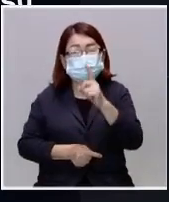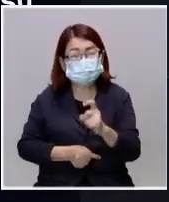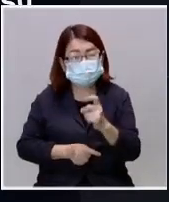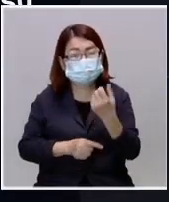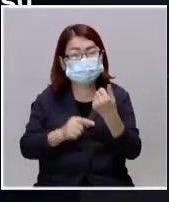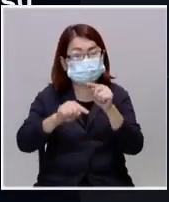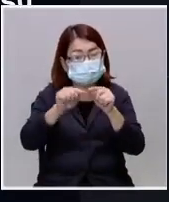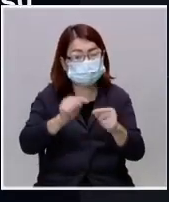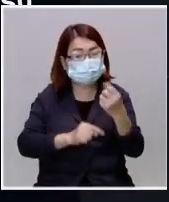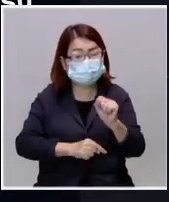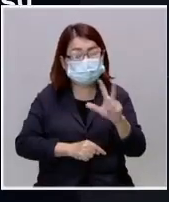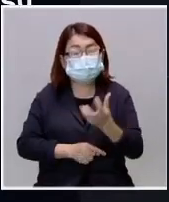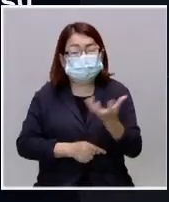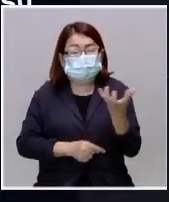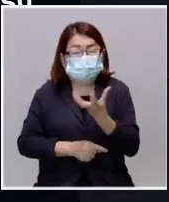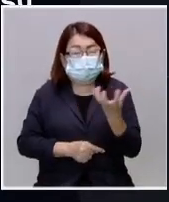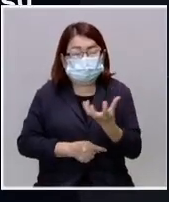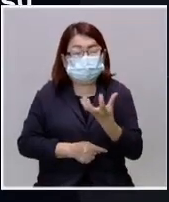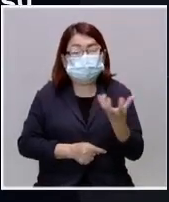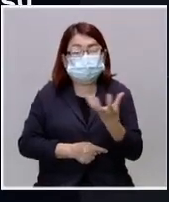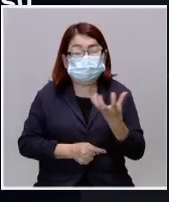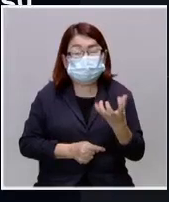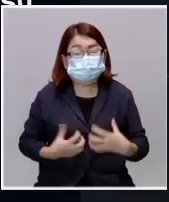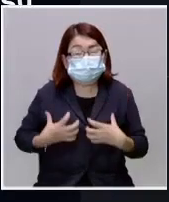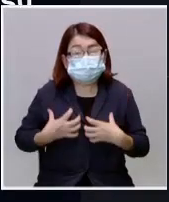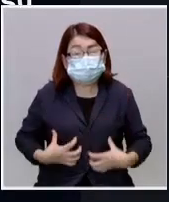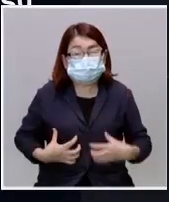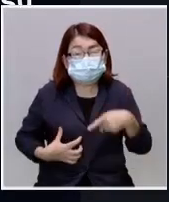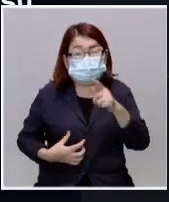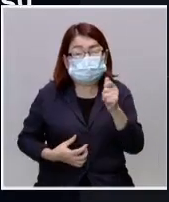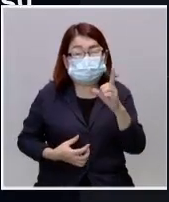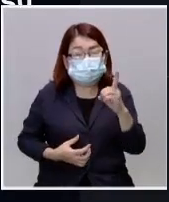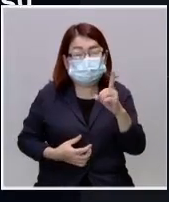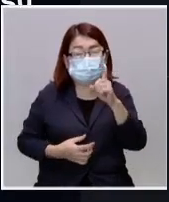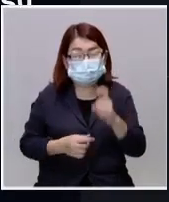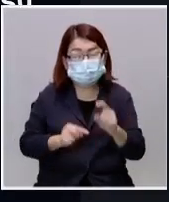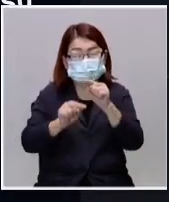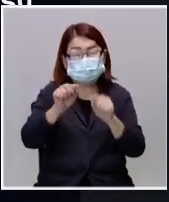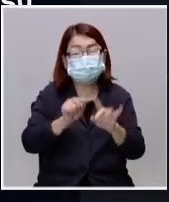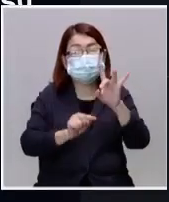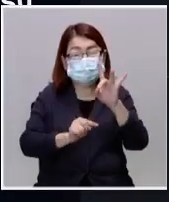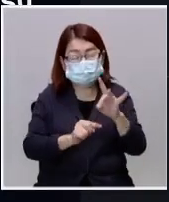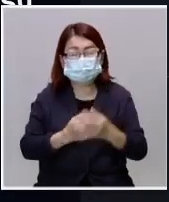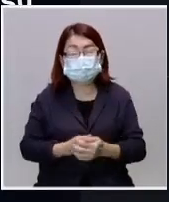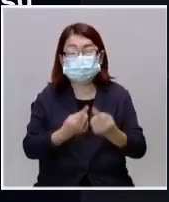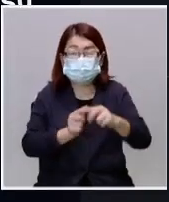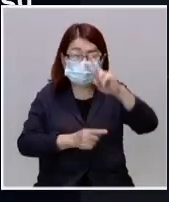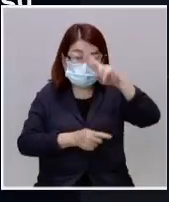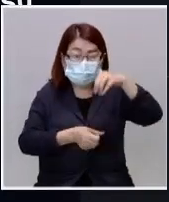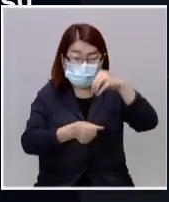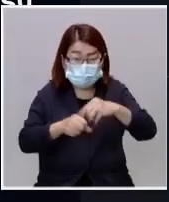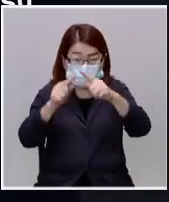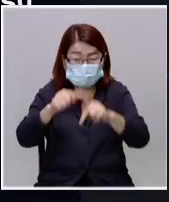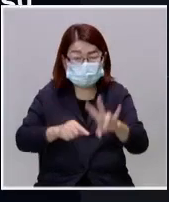นะคะส่วนโรคอ้วนและโรคปอดจะเสียชีวิตประมาณ 8% แล้วก็ยังพบข้อมูลได้ว่าผู้ที่มีโรคประจำตัวจะเสียชี